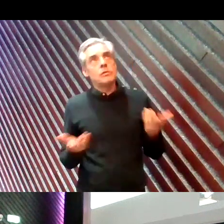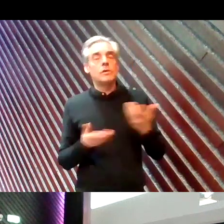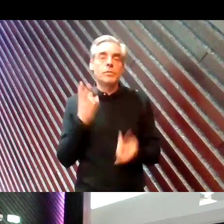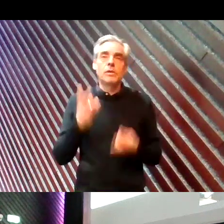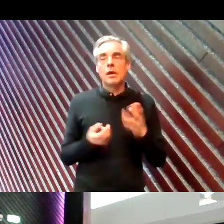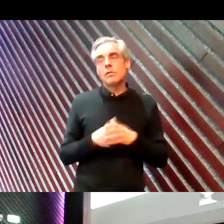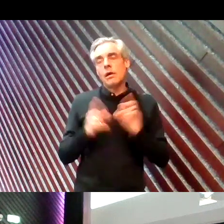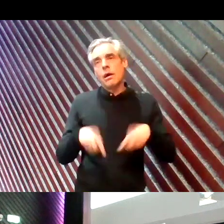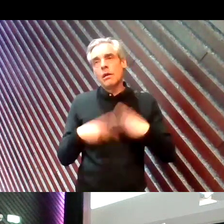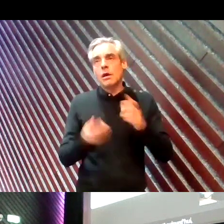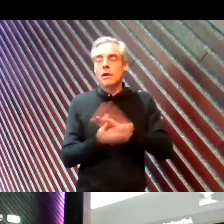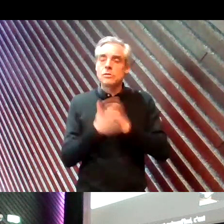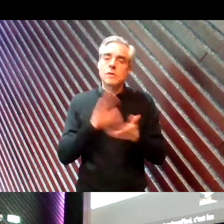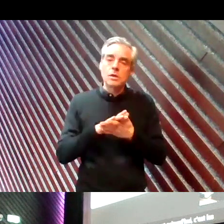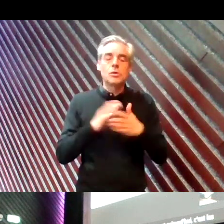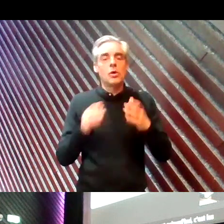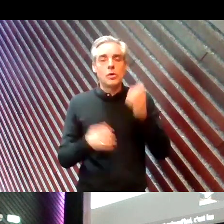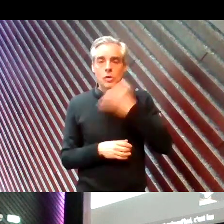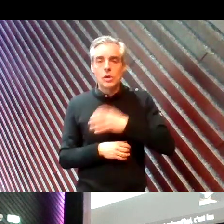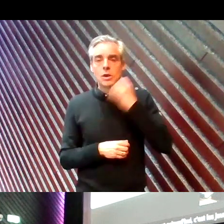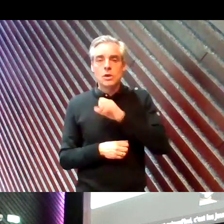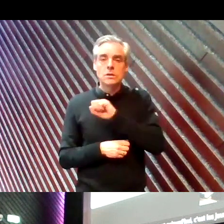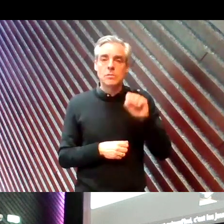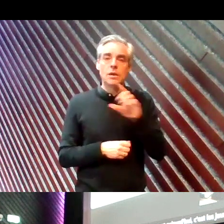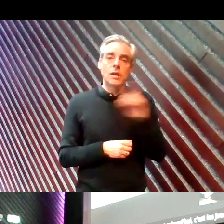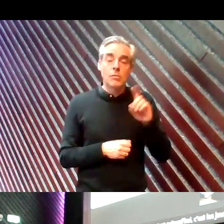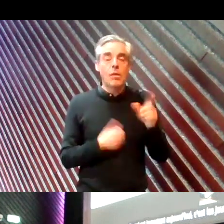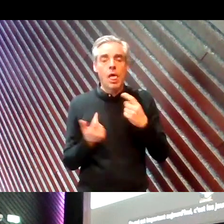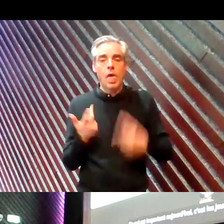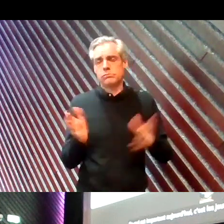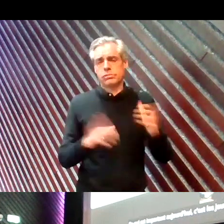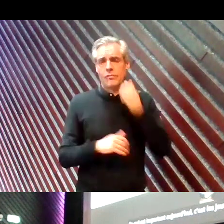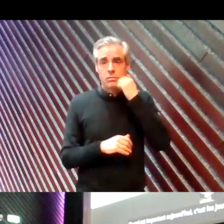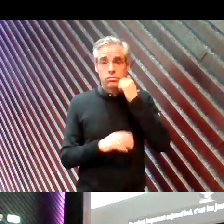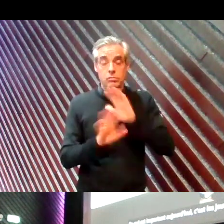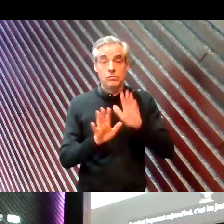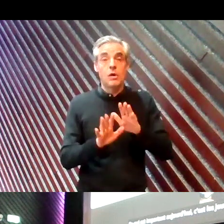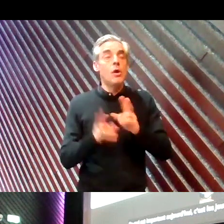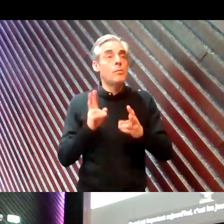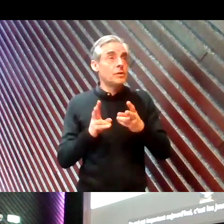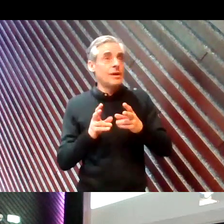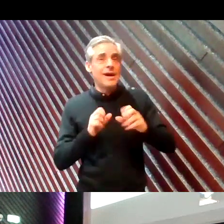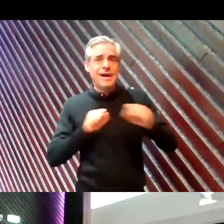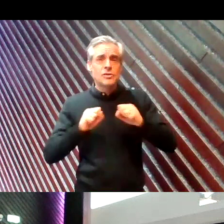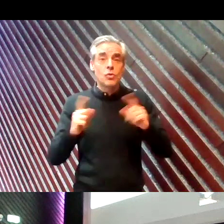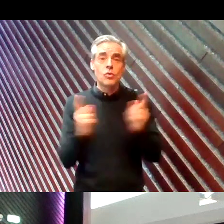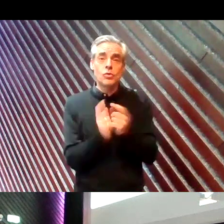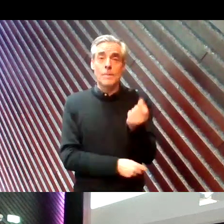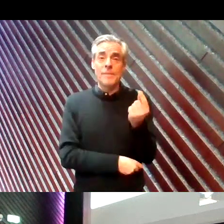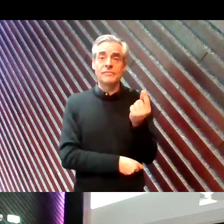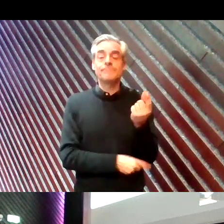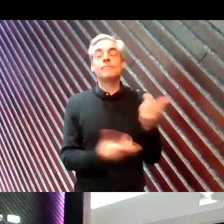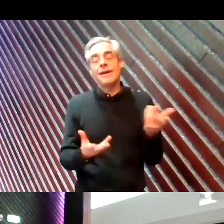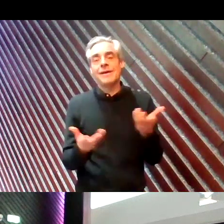d'aller dans une association tous les jours, tous les jours, tous les dimanches, etc. Ils ont enlevé aussi des actions courtes et